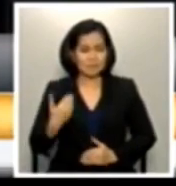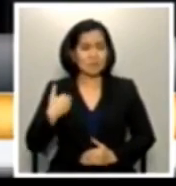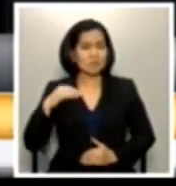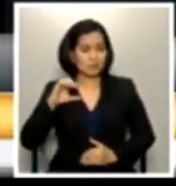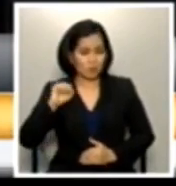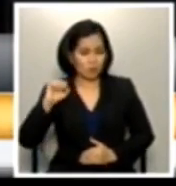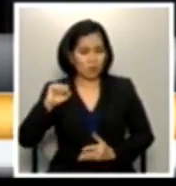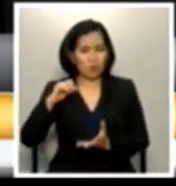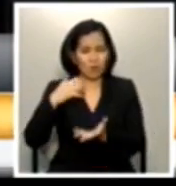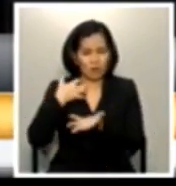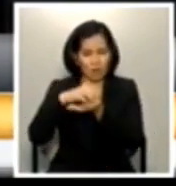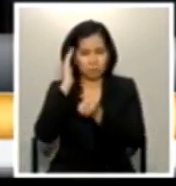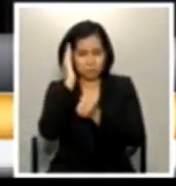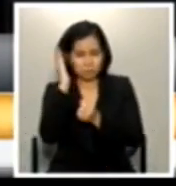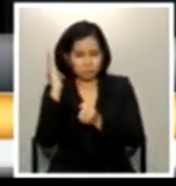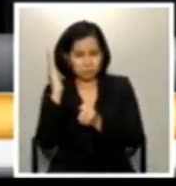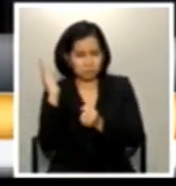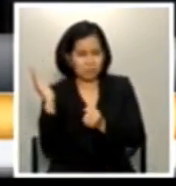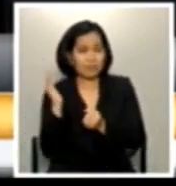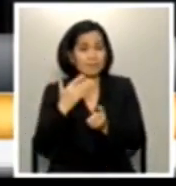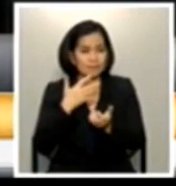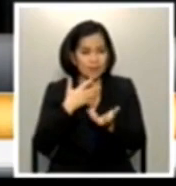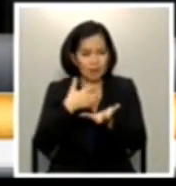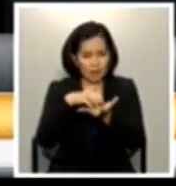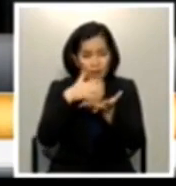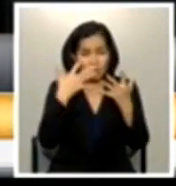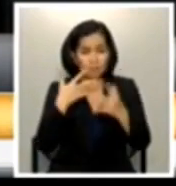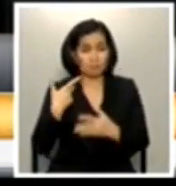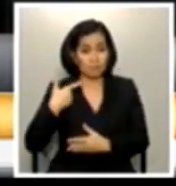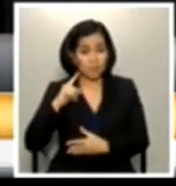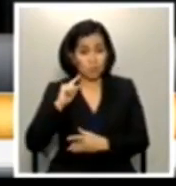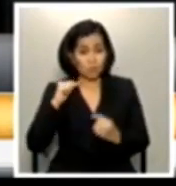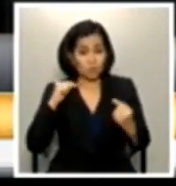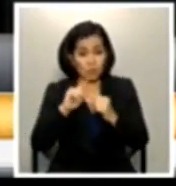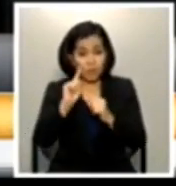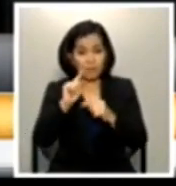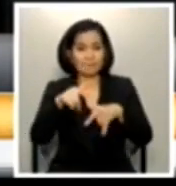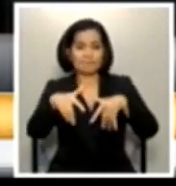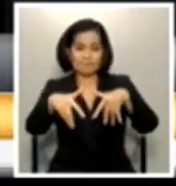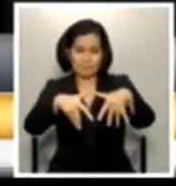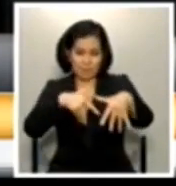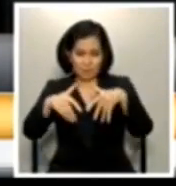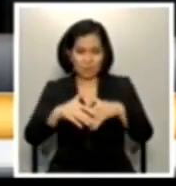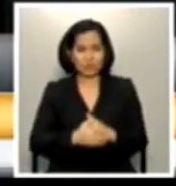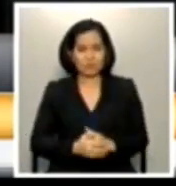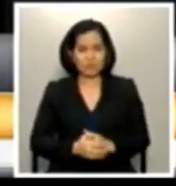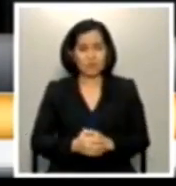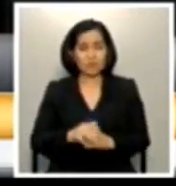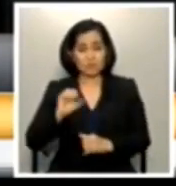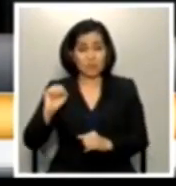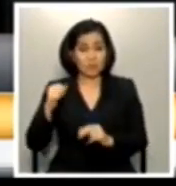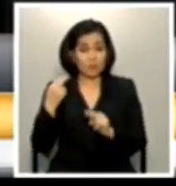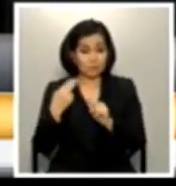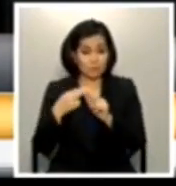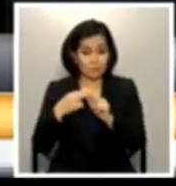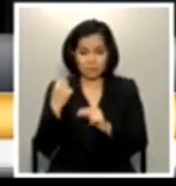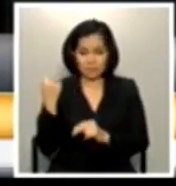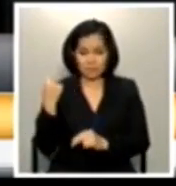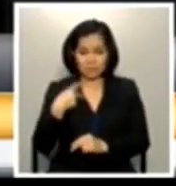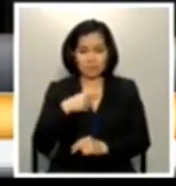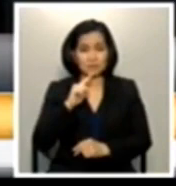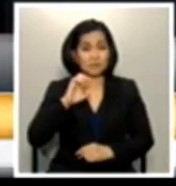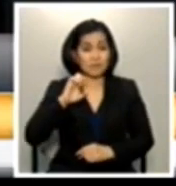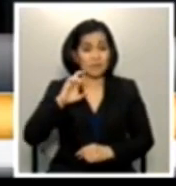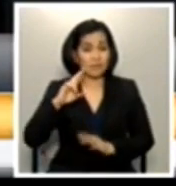ายก็ล้วนแล้วเป็นประโยชน์นะครับกับพี่น้องประชาชนโดยเฉพาะของท่านจิรายุทธห่วงทรัพย์นะครับที่ก็เพิ่งจะทราบเหมือนกันว่